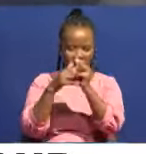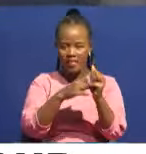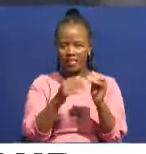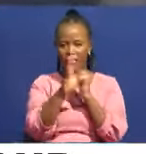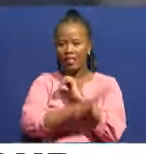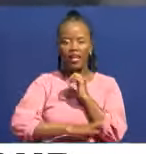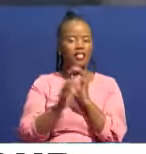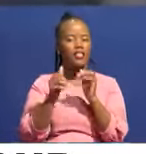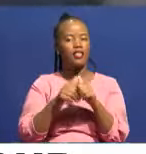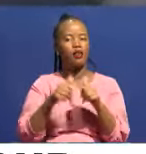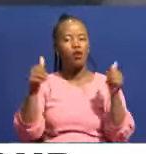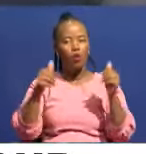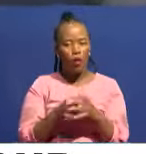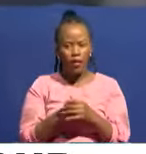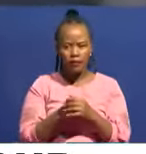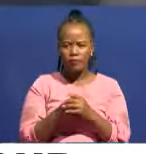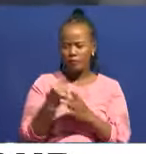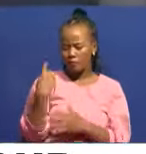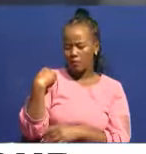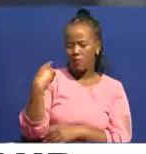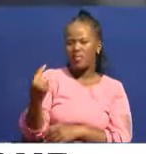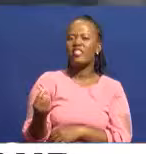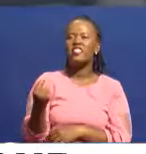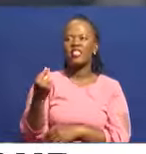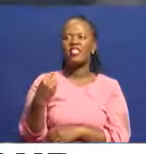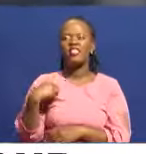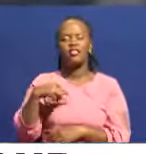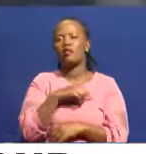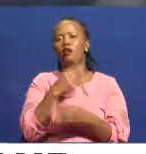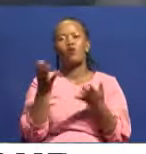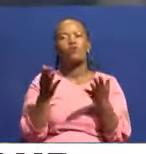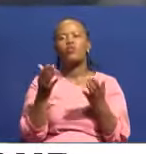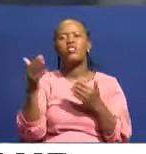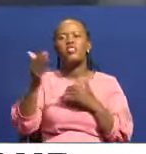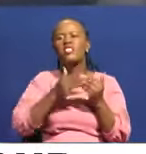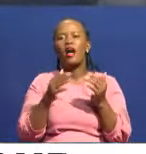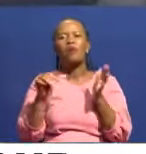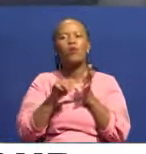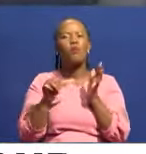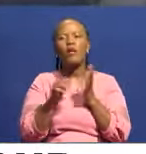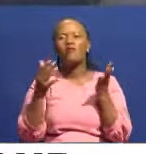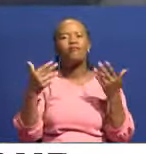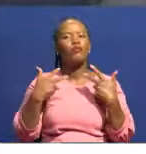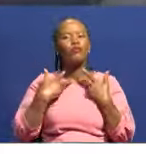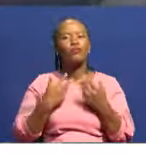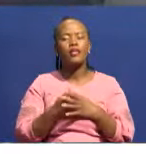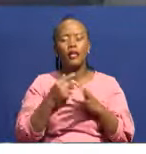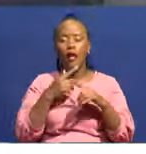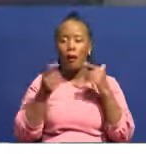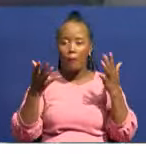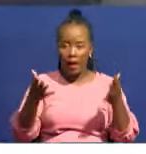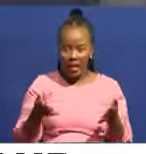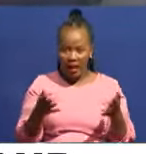zizame. Najua juzi karibu tuanguke zote. Lakini kwa sababu amehakisha kwamba